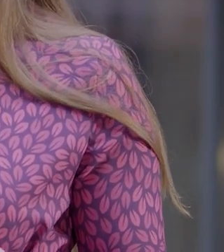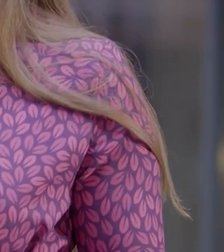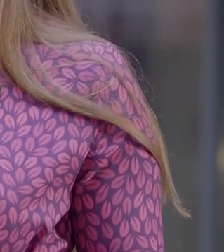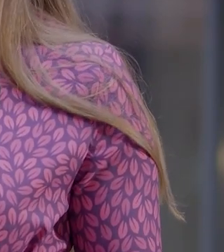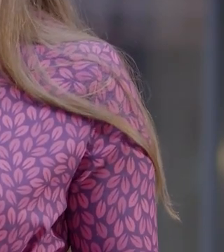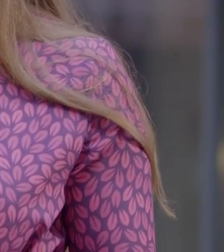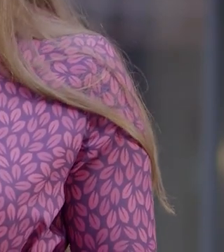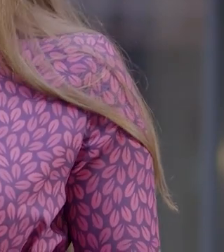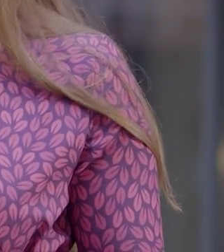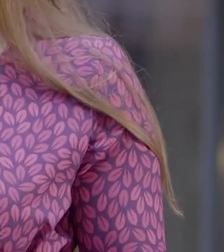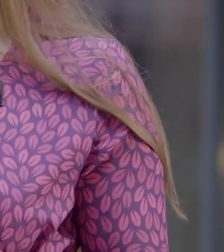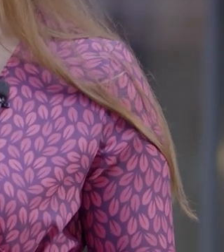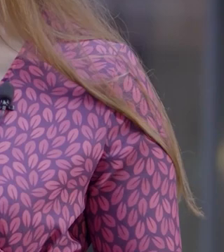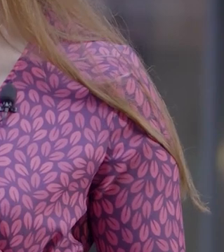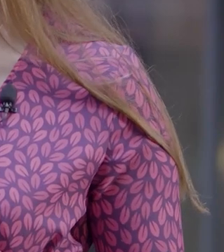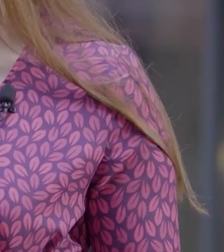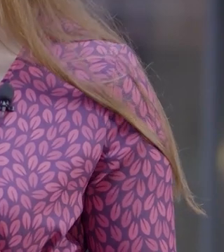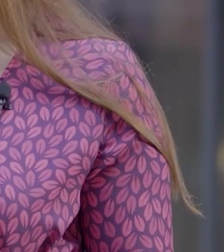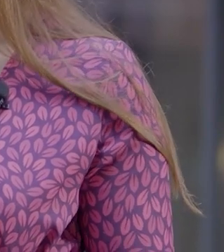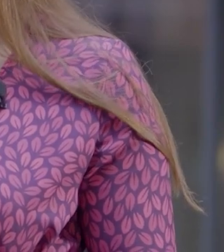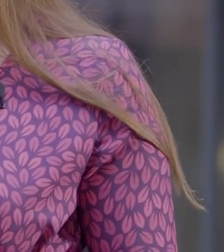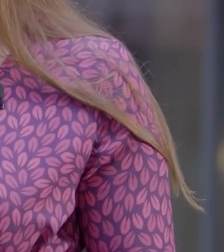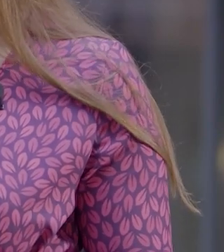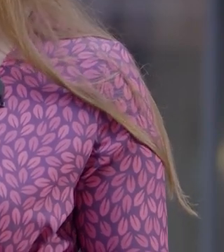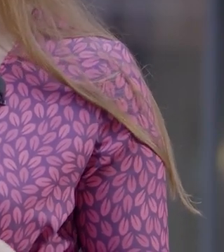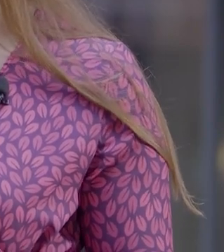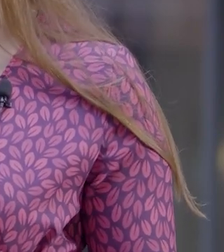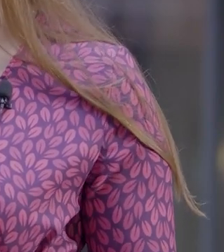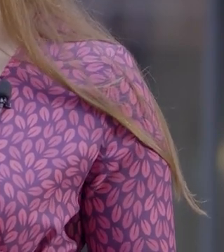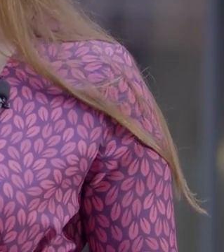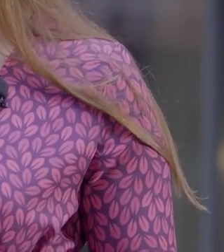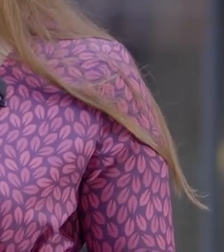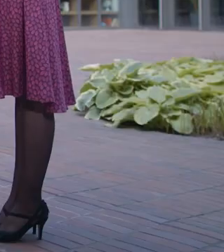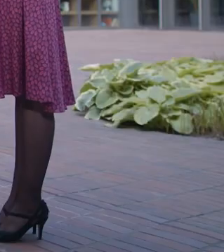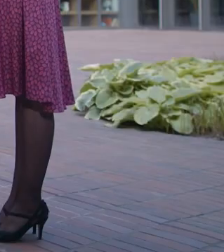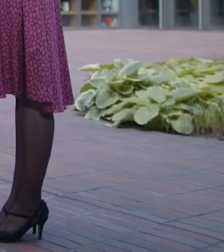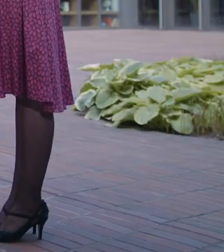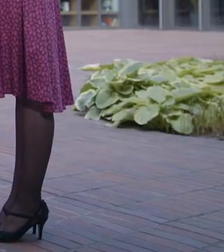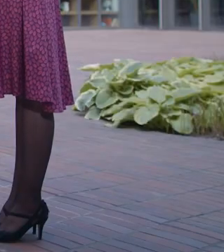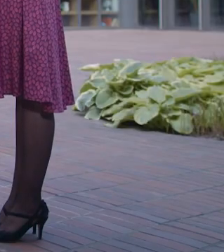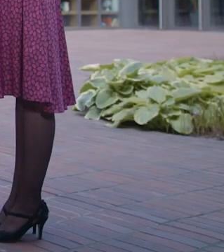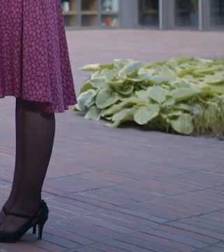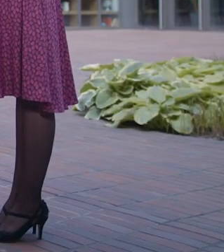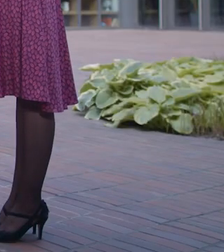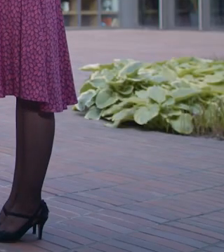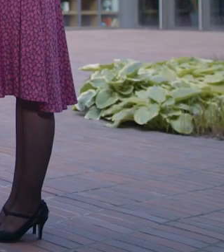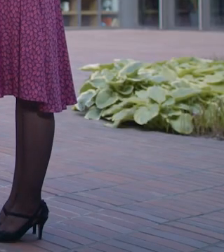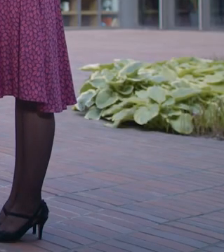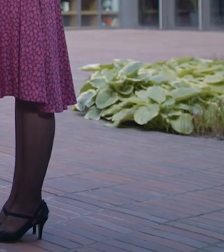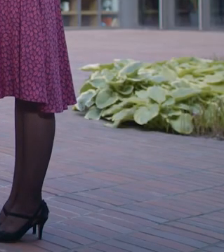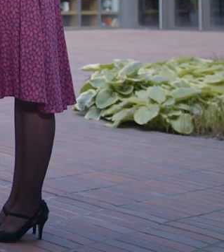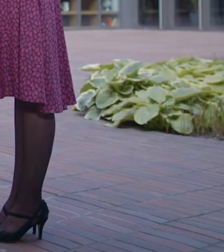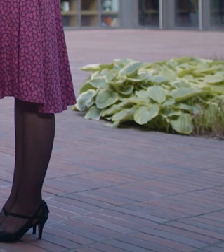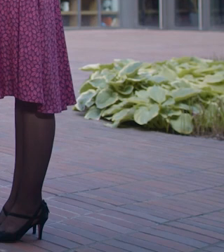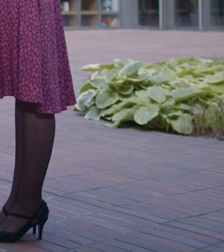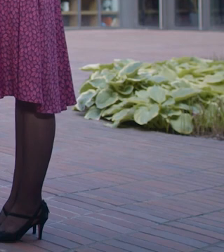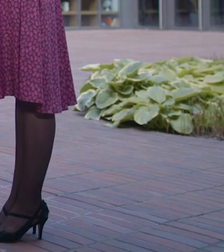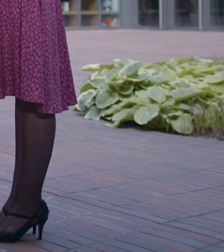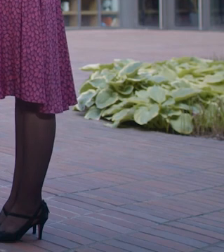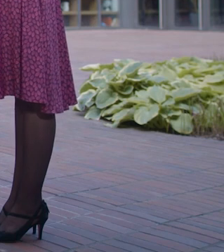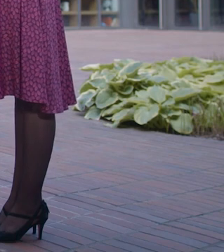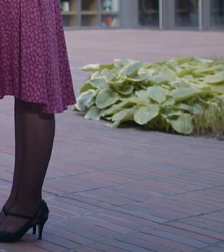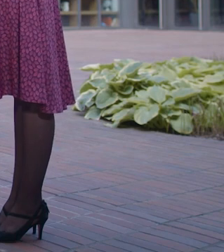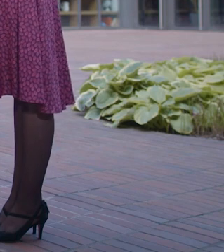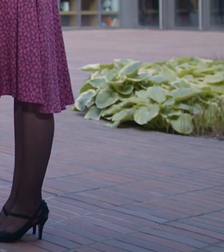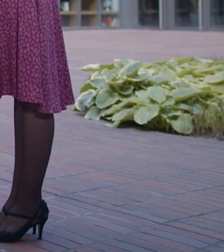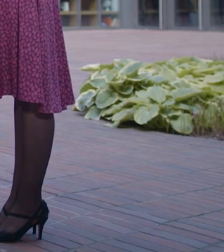Możemy jednocześnie przeprowadzić testy kompetencji, predyspozycji, ale również testy osobowości, dzięki czemu student otrzymuje